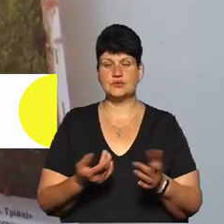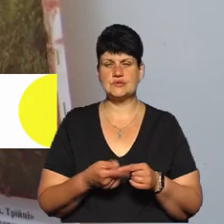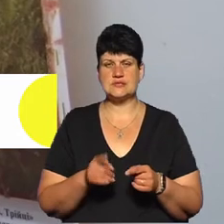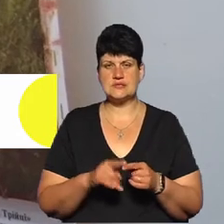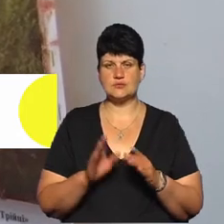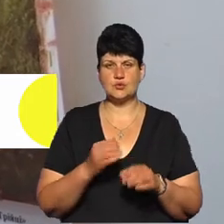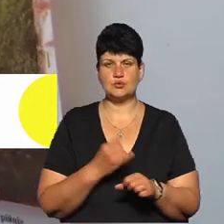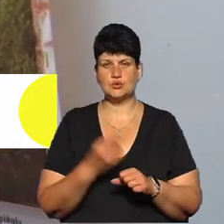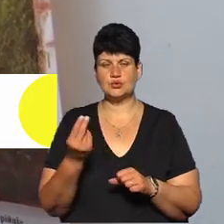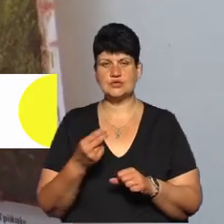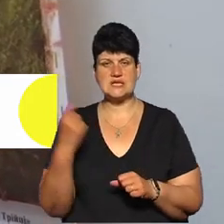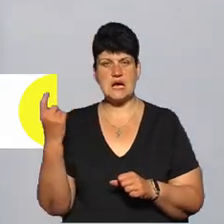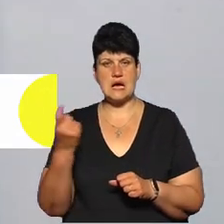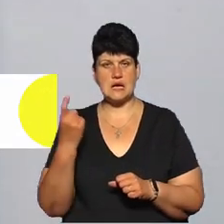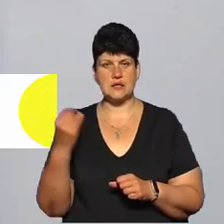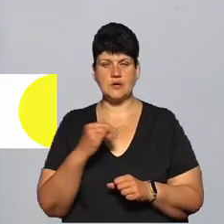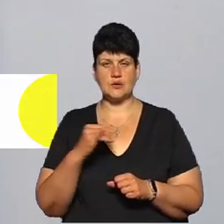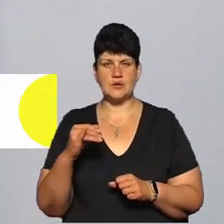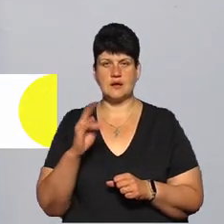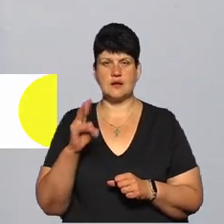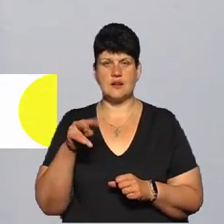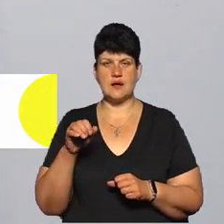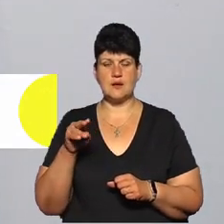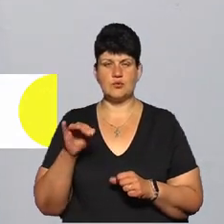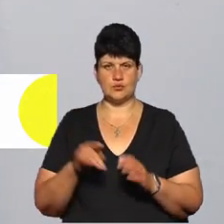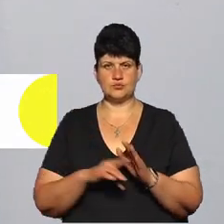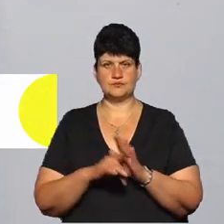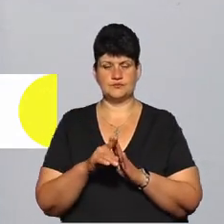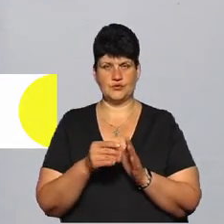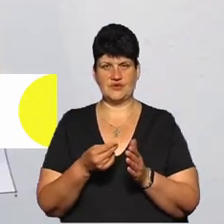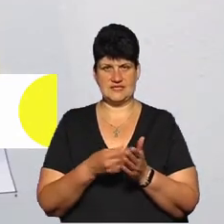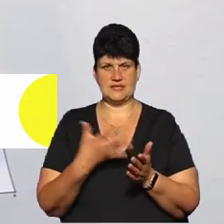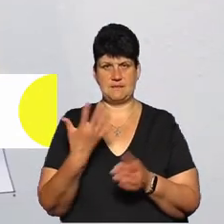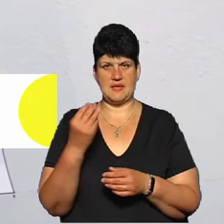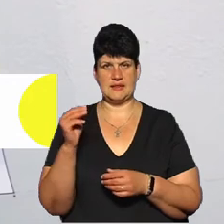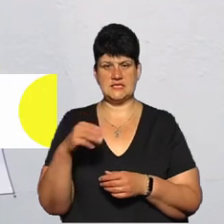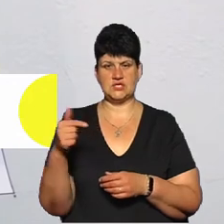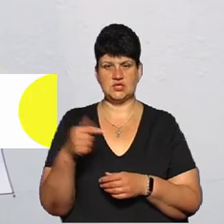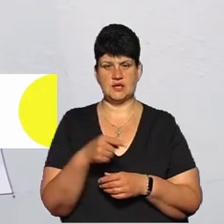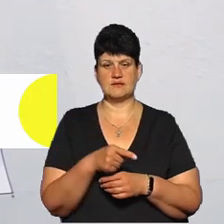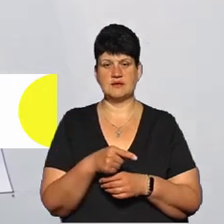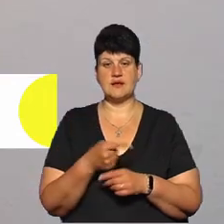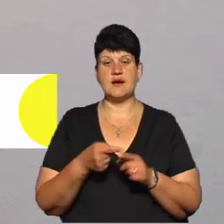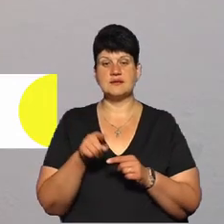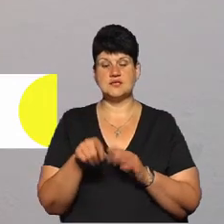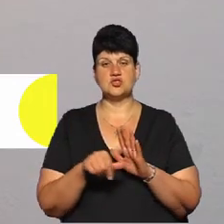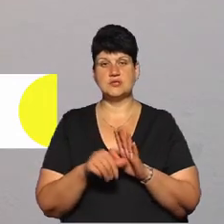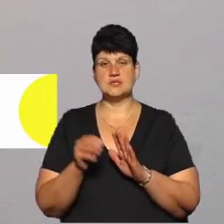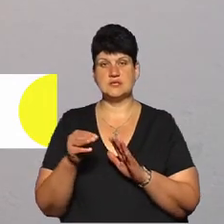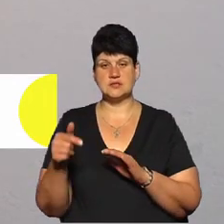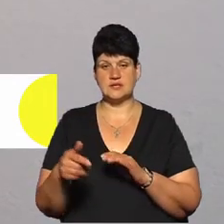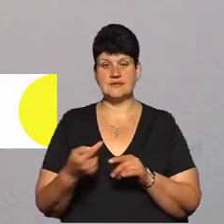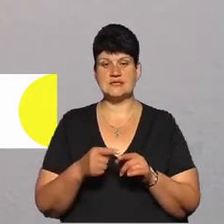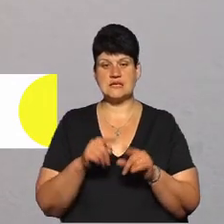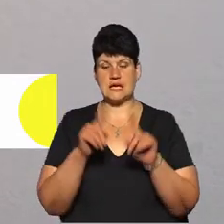художника з Харкова Юрія Клапуха. Стартова ціна цієї картини – 5 тисяч гривень, каже чоловік, а цієї – 6. Ось ця картина